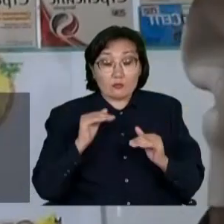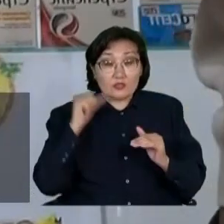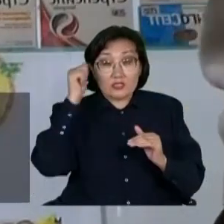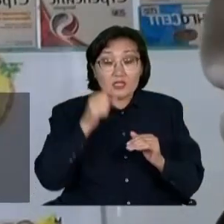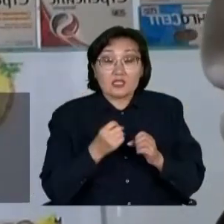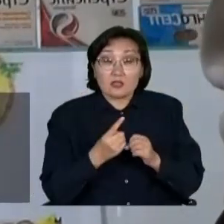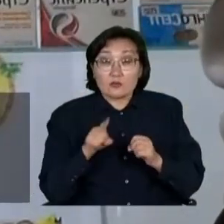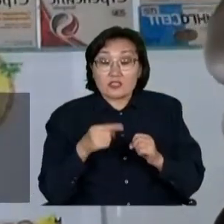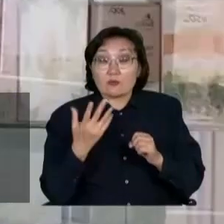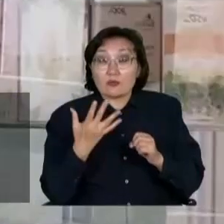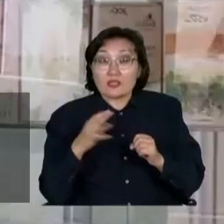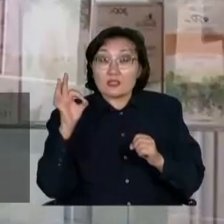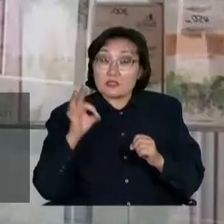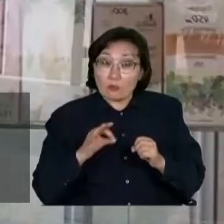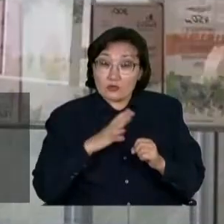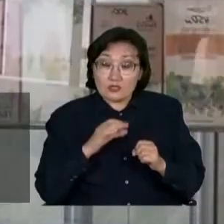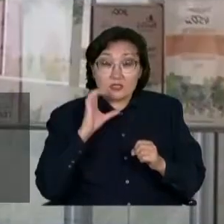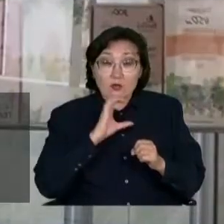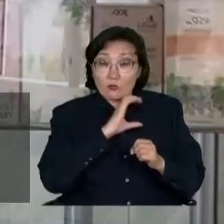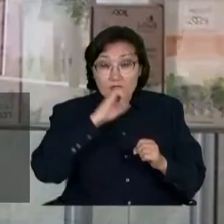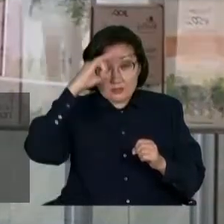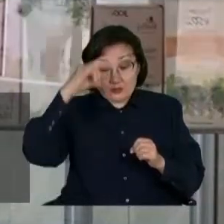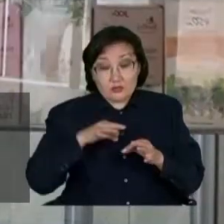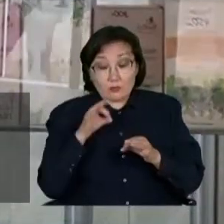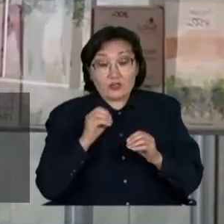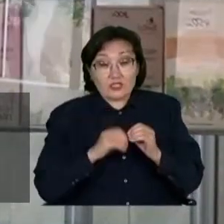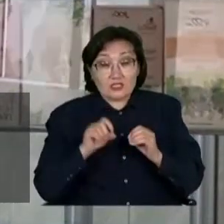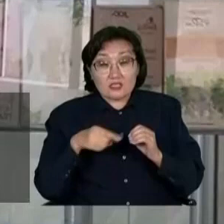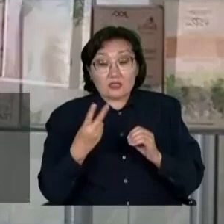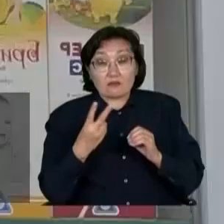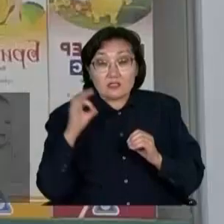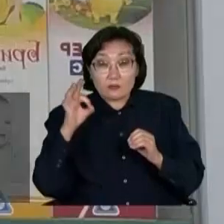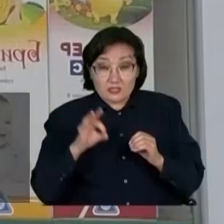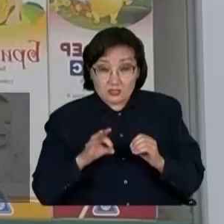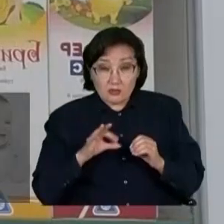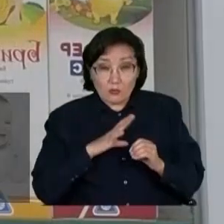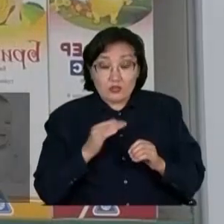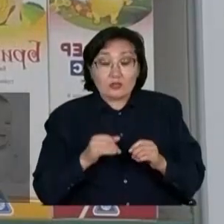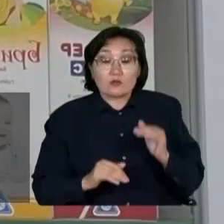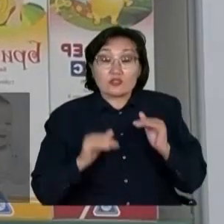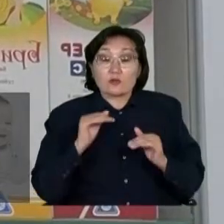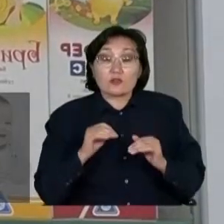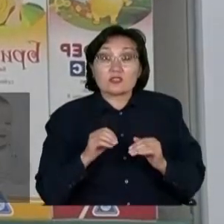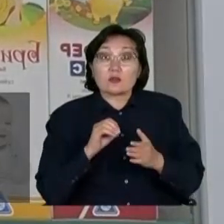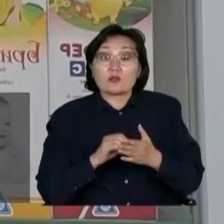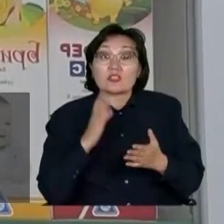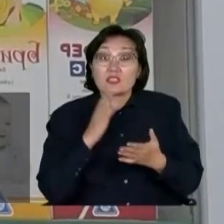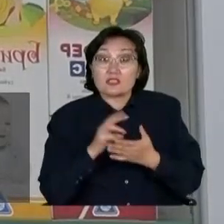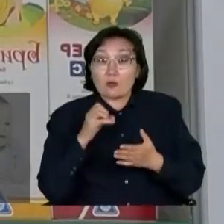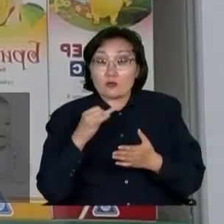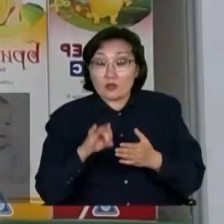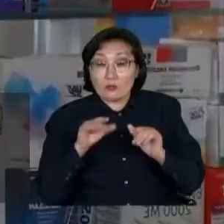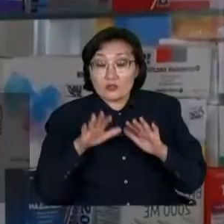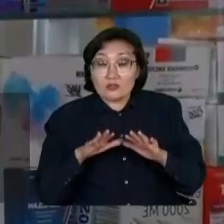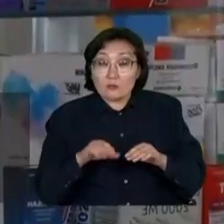на 11,5%, а в Североказахстанской области на 10,2%. Этот рост отмечен с мая. Местные фармацевты говорят,